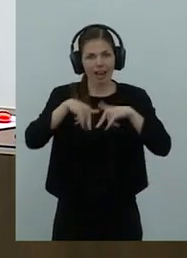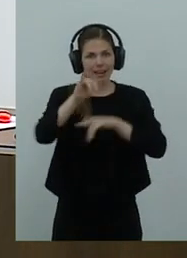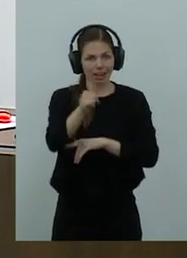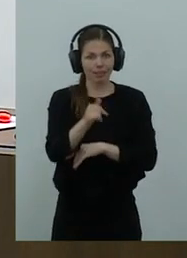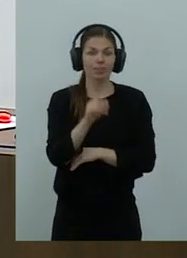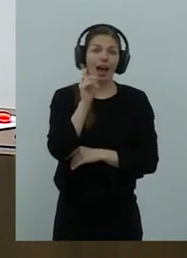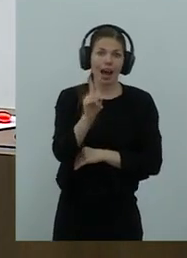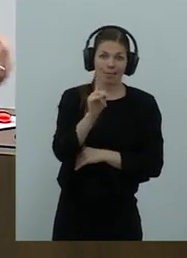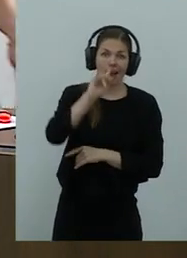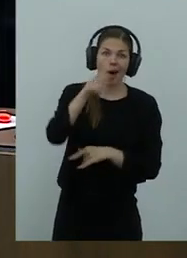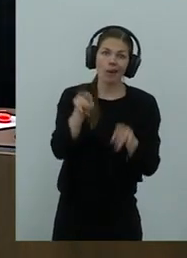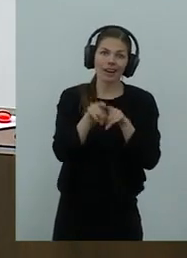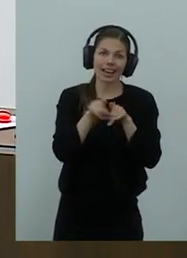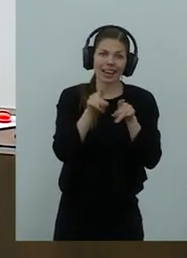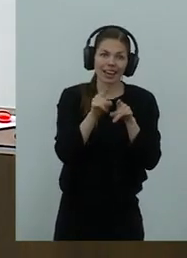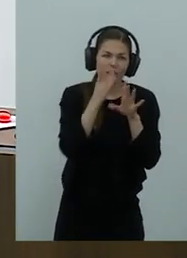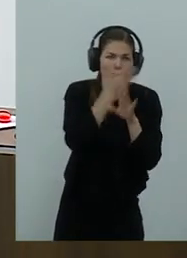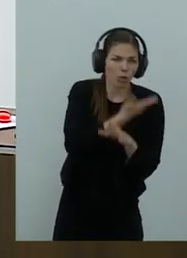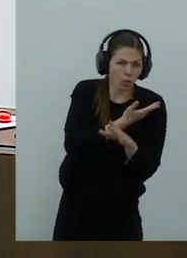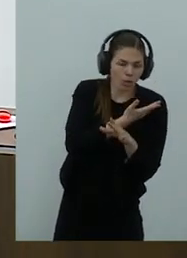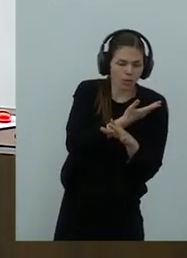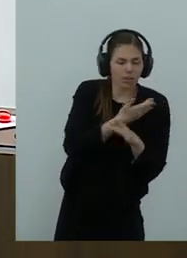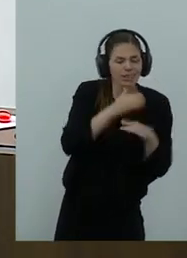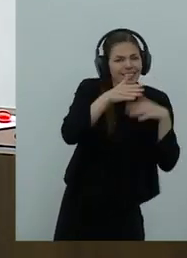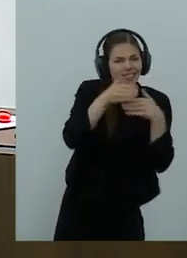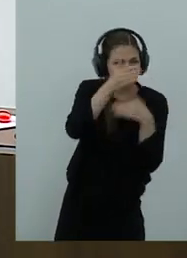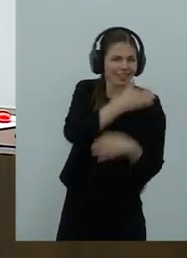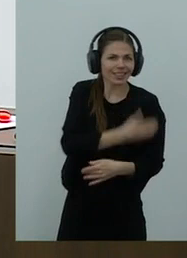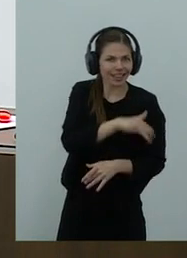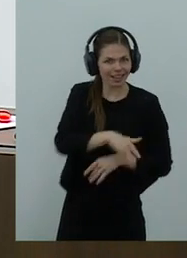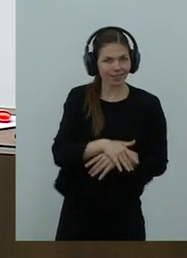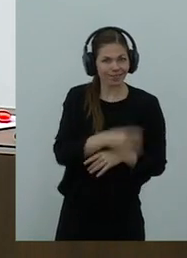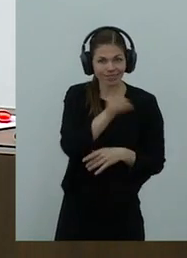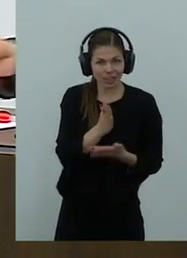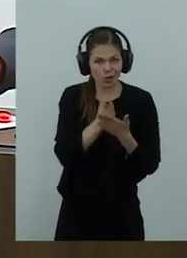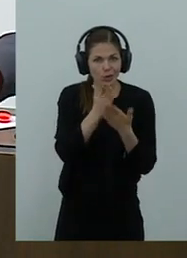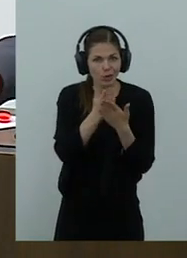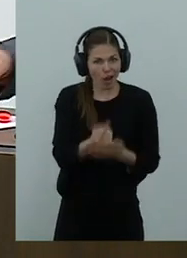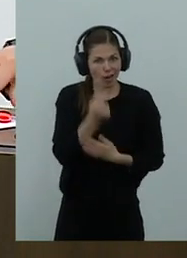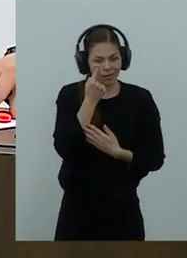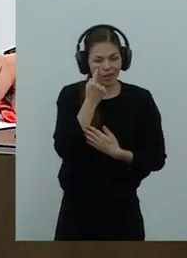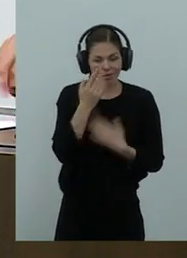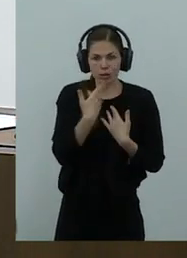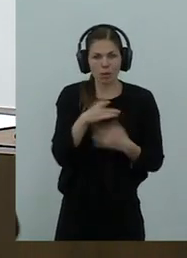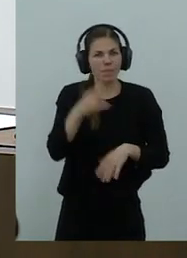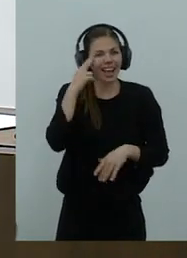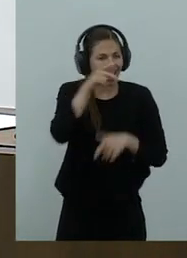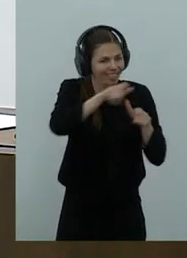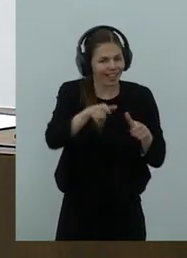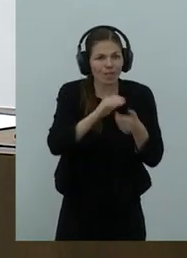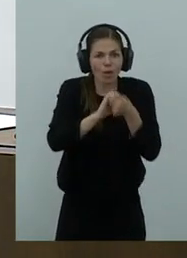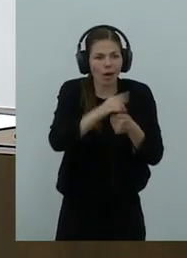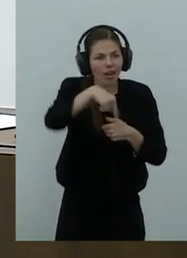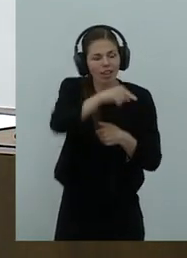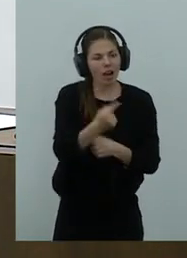eine Schattenseite. Denn, und das merken wir, das merkt jeder von uns in der Bekanntschaft, bei den Freunden, wir dürfen nicht